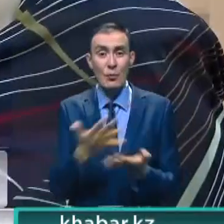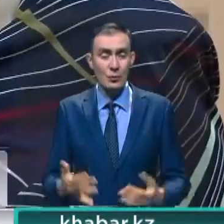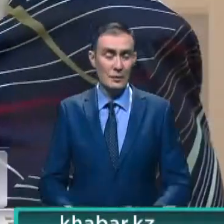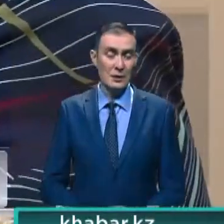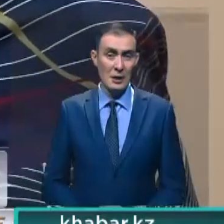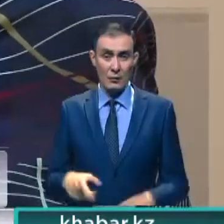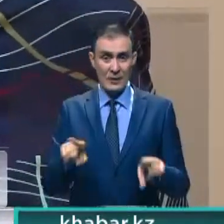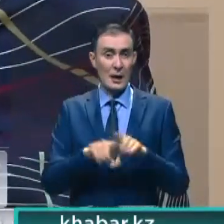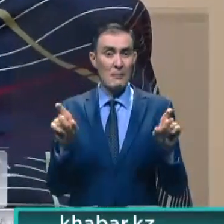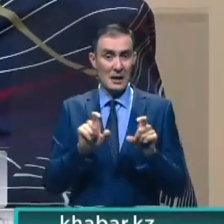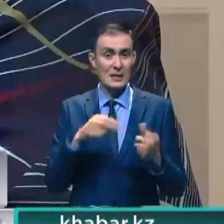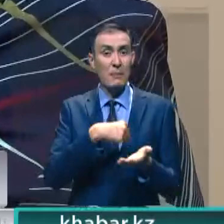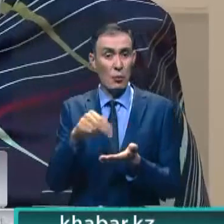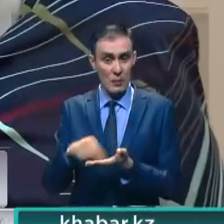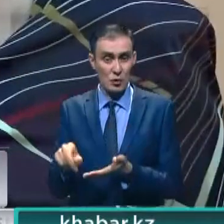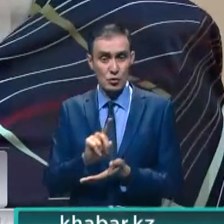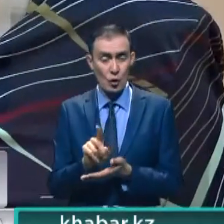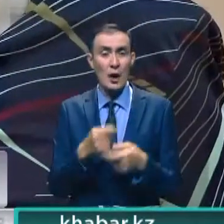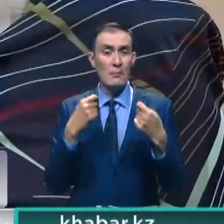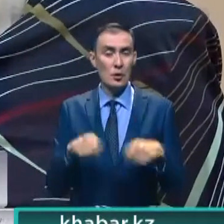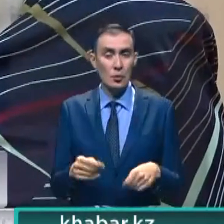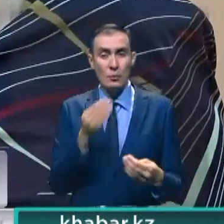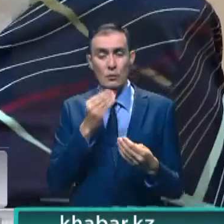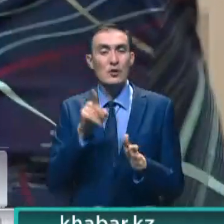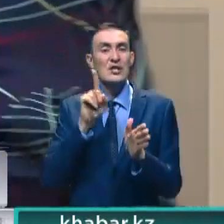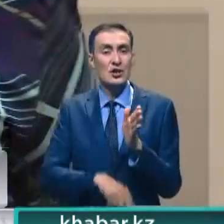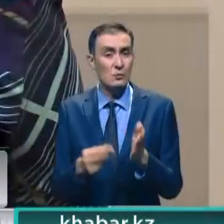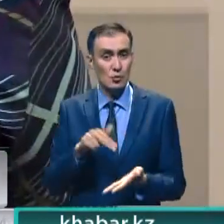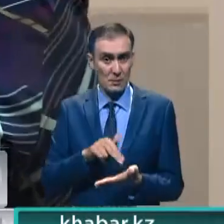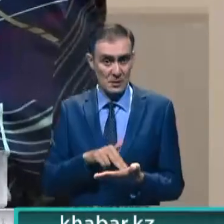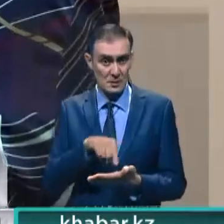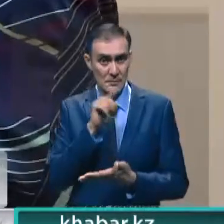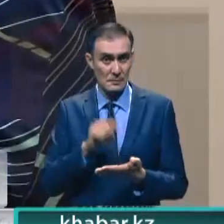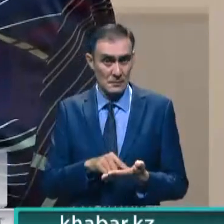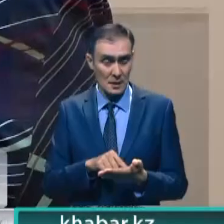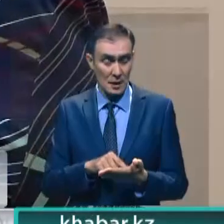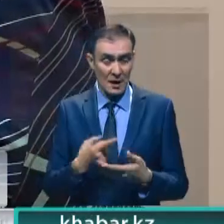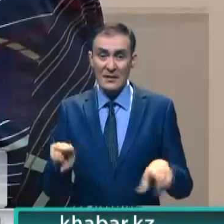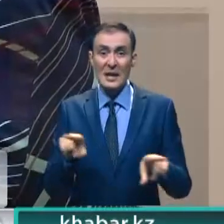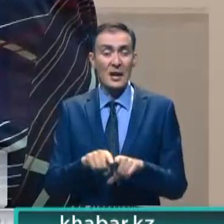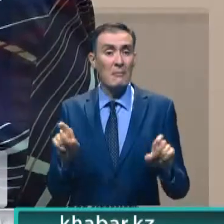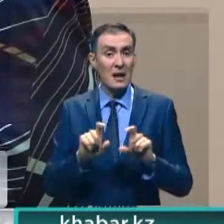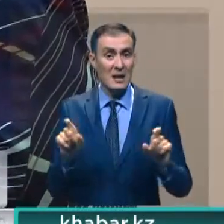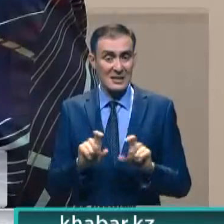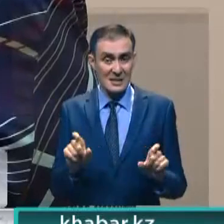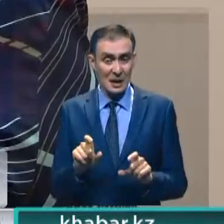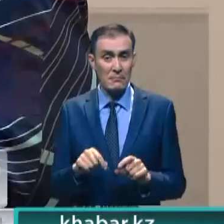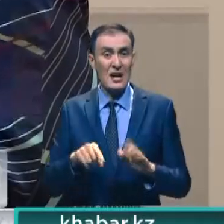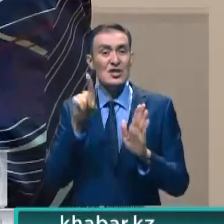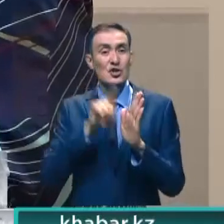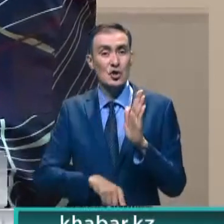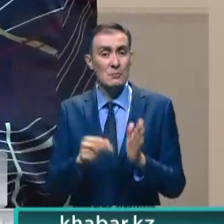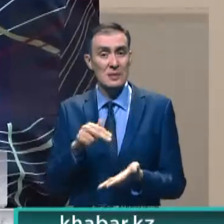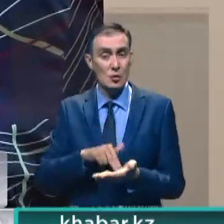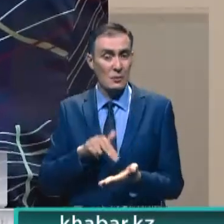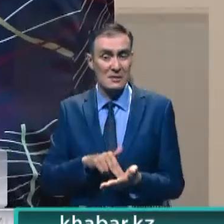Вы в таких магазинах закупаете, где говорят, что продаются продукты по сниженным ценам? В таких магазинах по сниженным